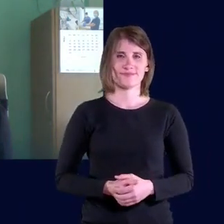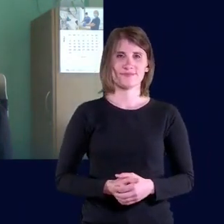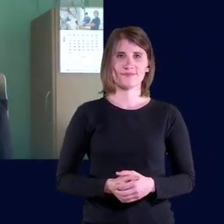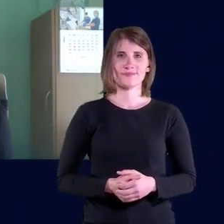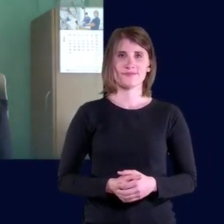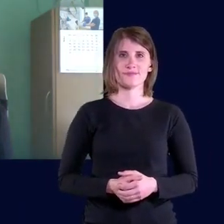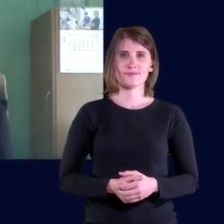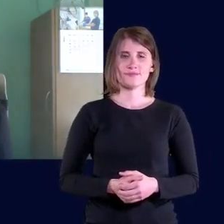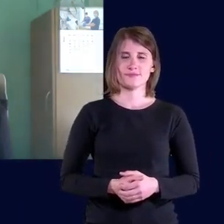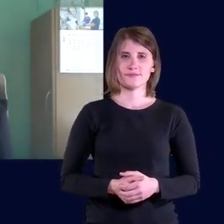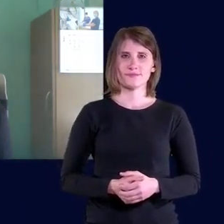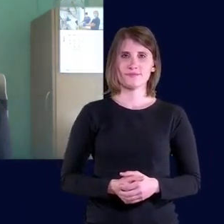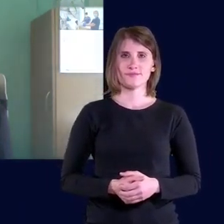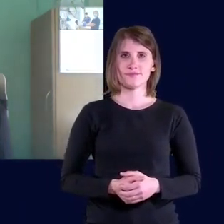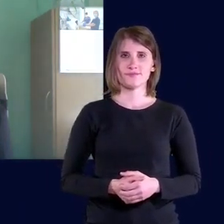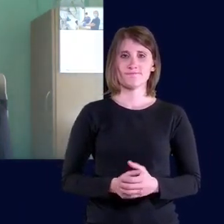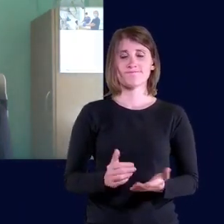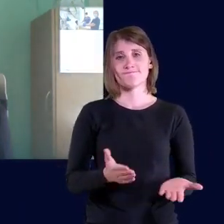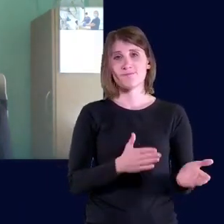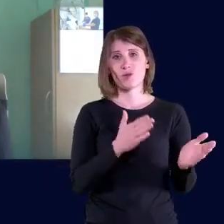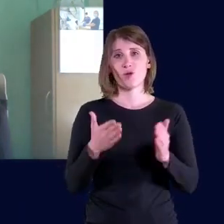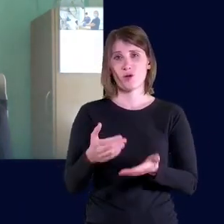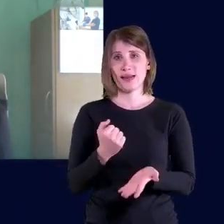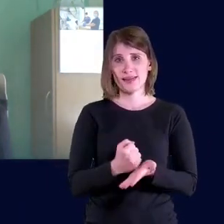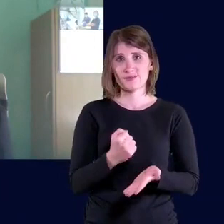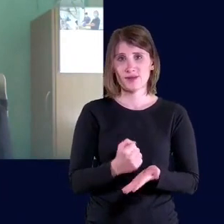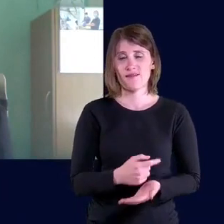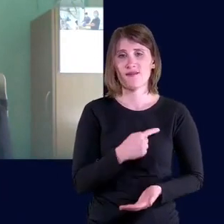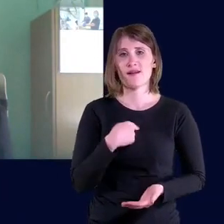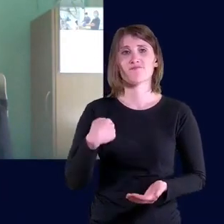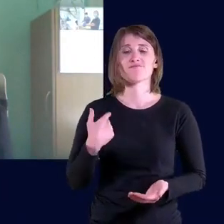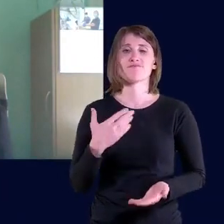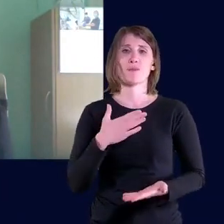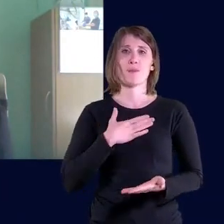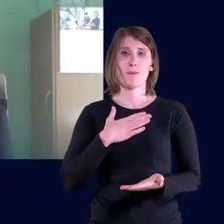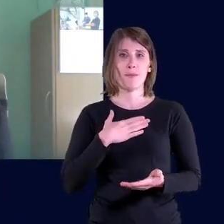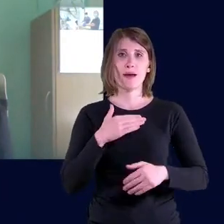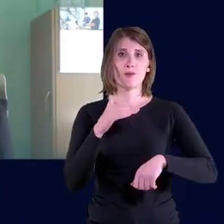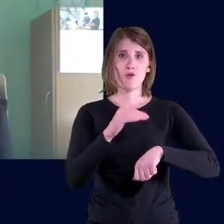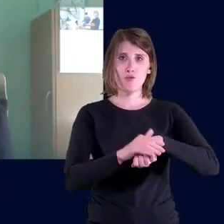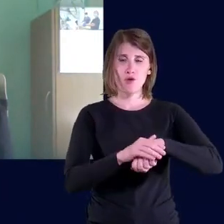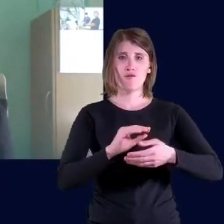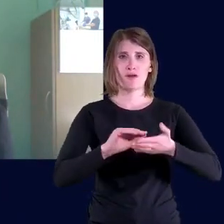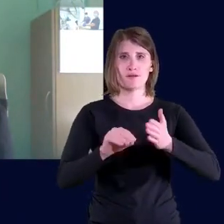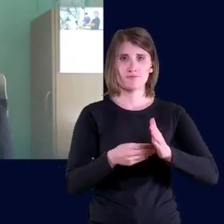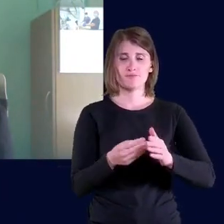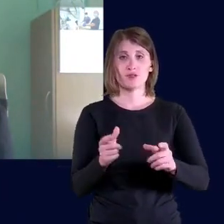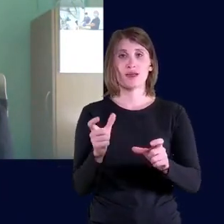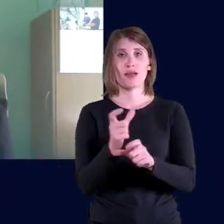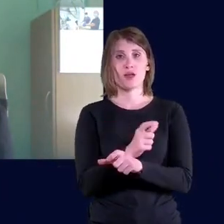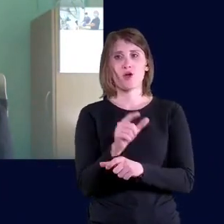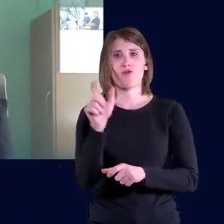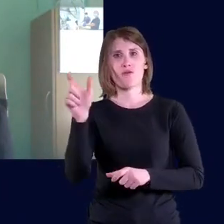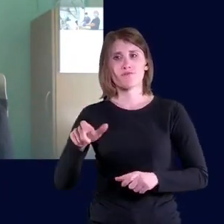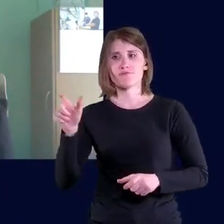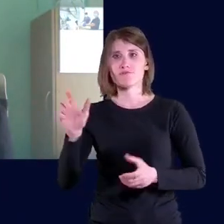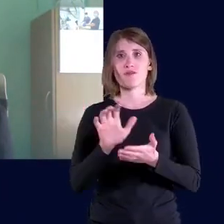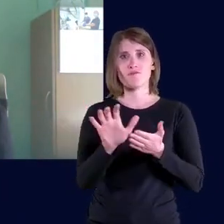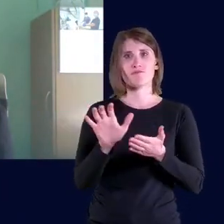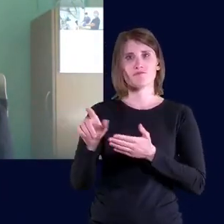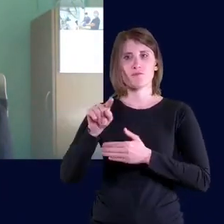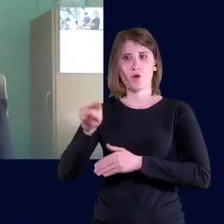no I kolejna rzecz No to mamy też podpisane umowy krajowe z wydawcami